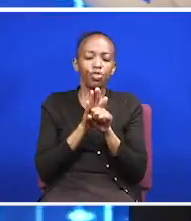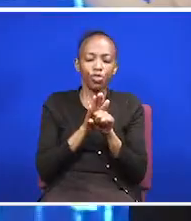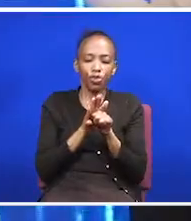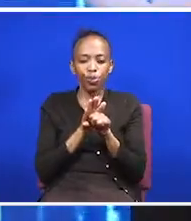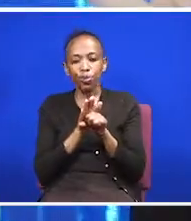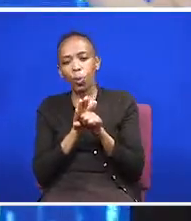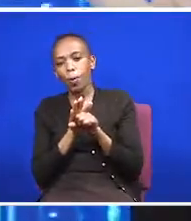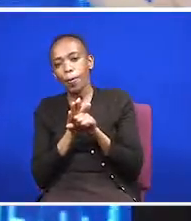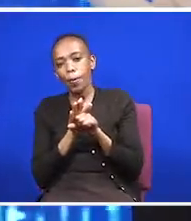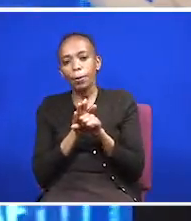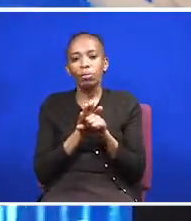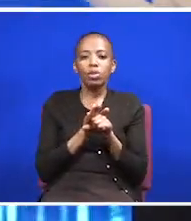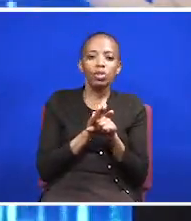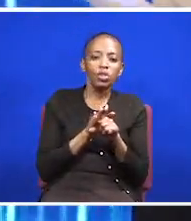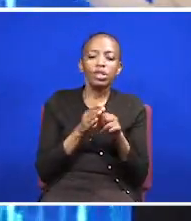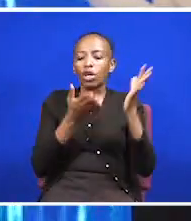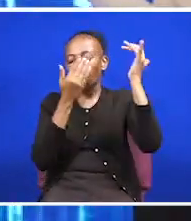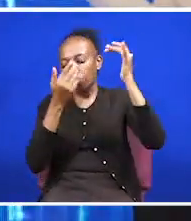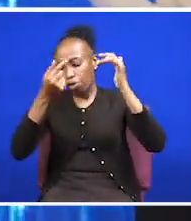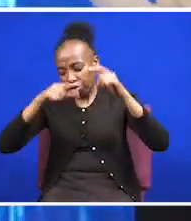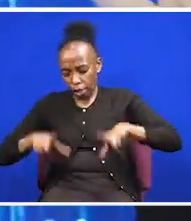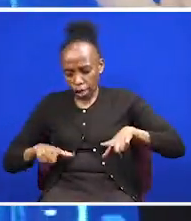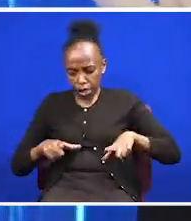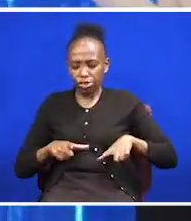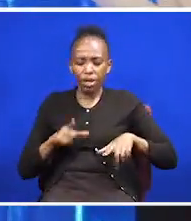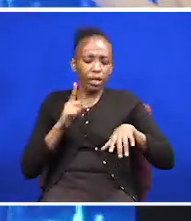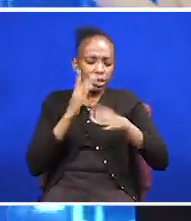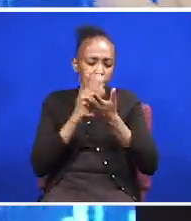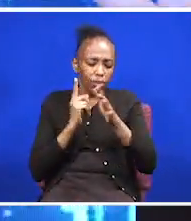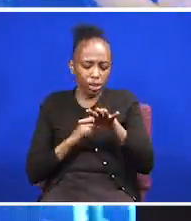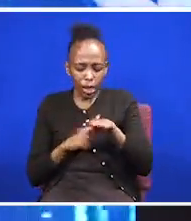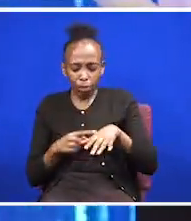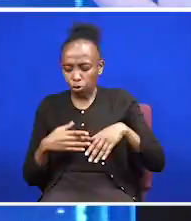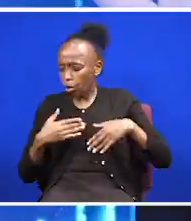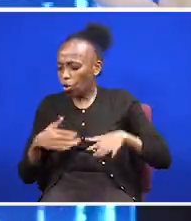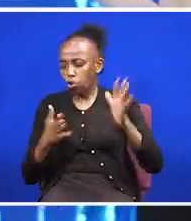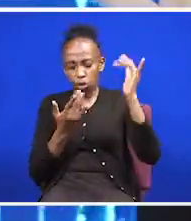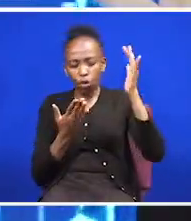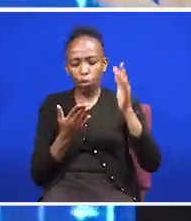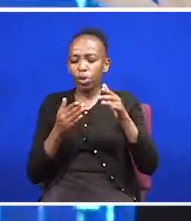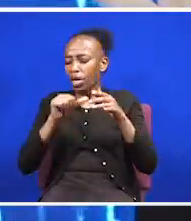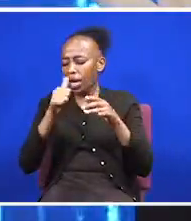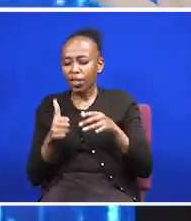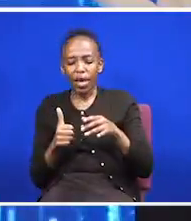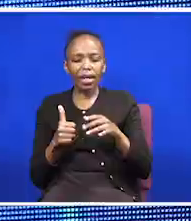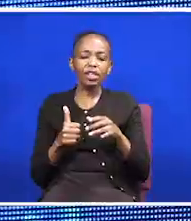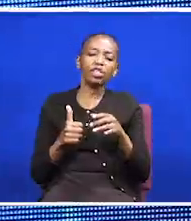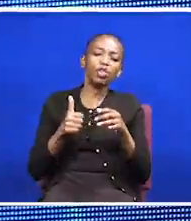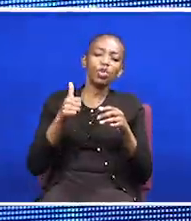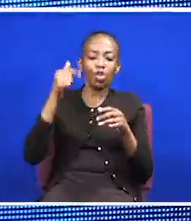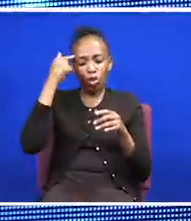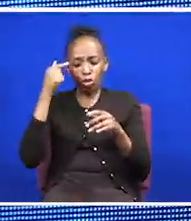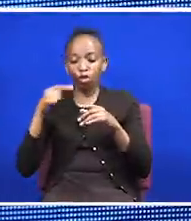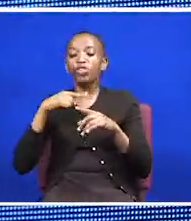Kuna wakati hatukuwa na tumaini na maisha. Kuna wakati tulikata tamaa. Kuna watu walifikiria kukatisha